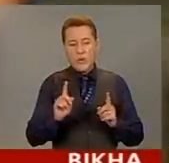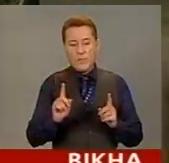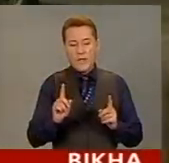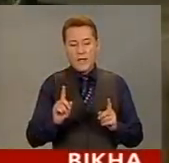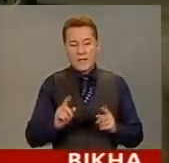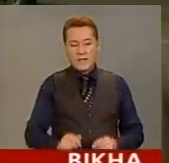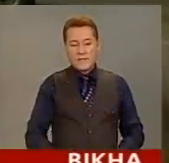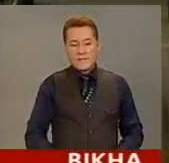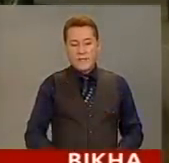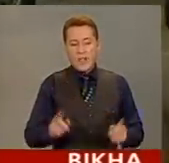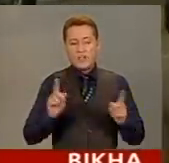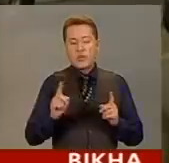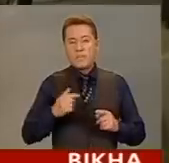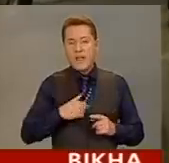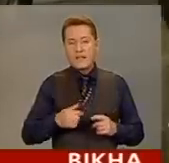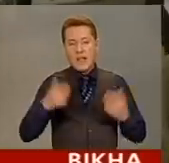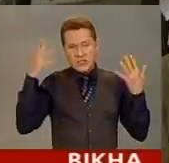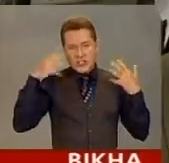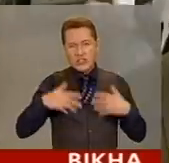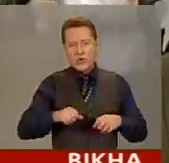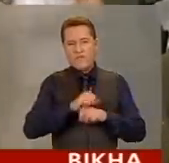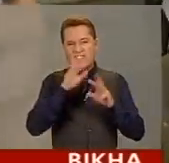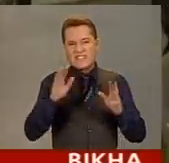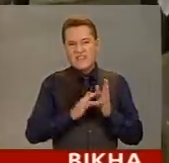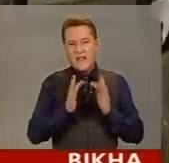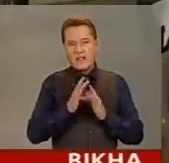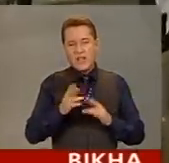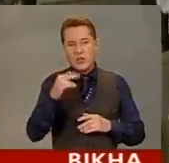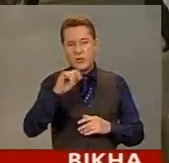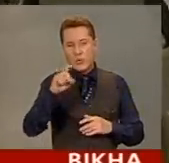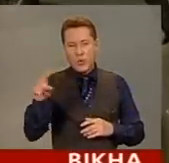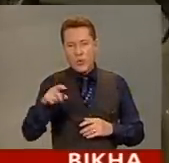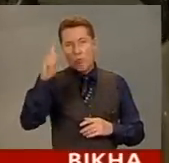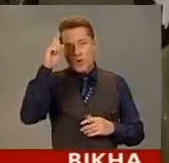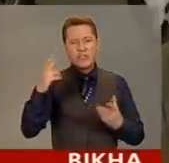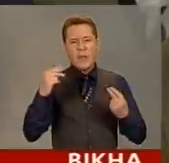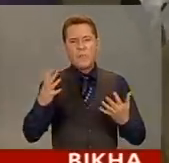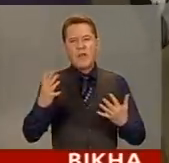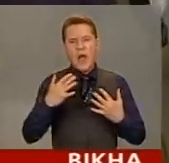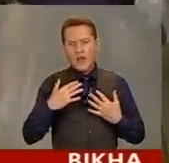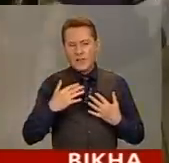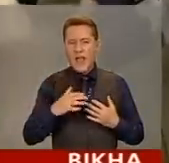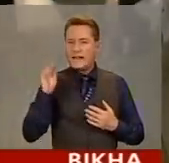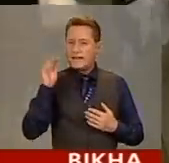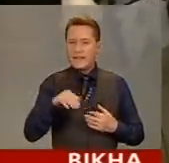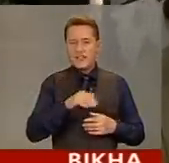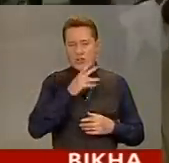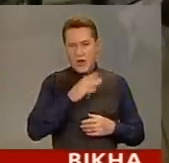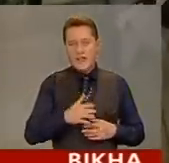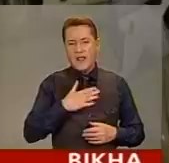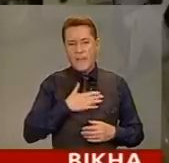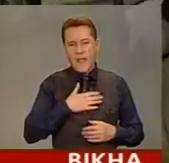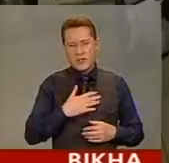вам сказати, щоб на нас зійшов Святий Дух. Божа благодать. От празднують такий праздник, тисячоліття